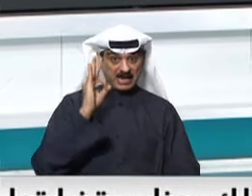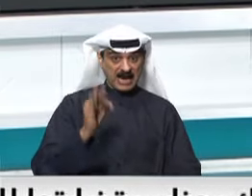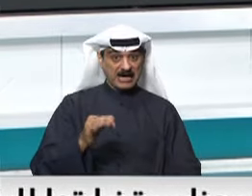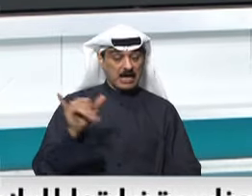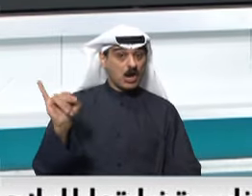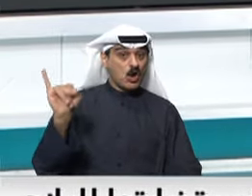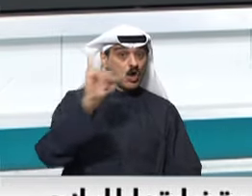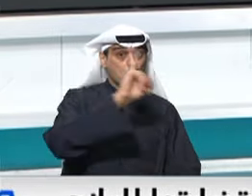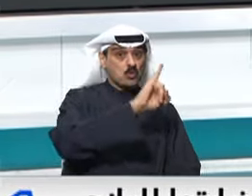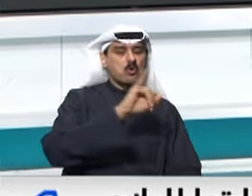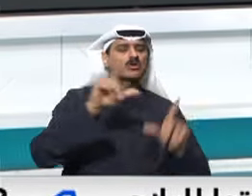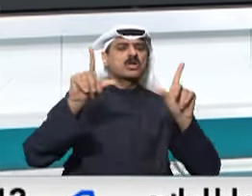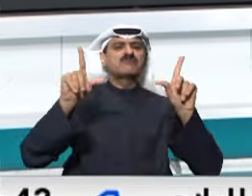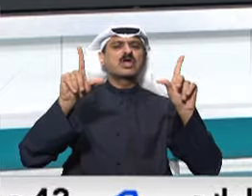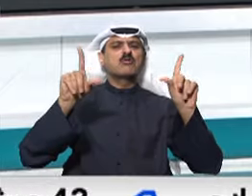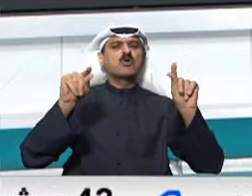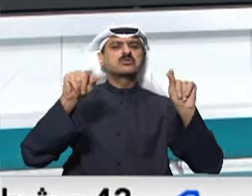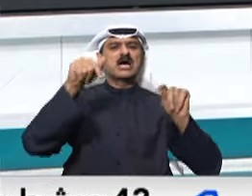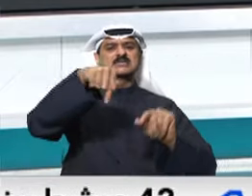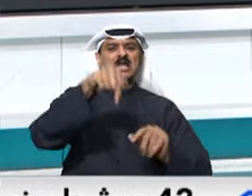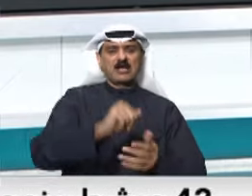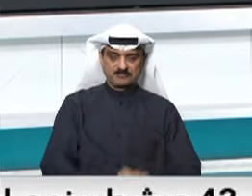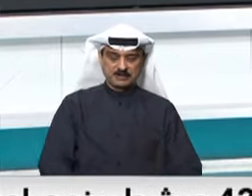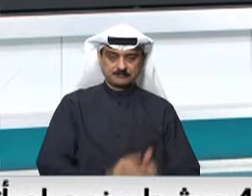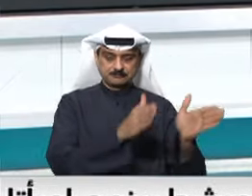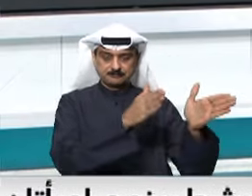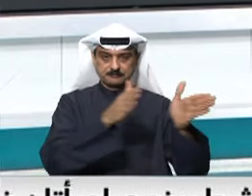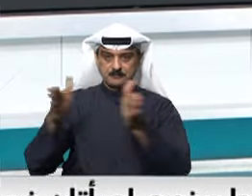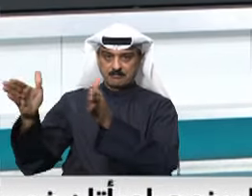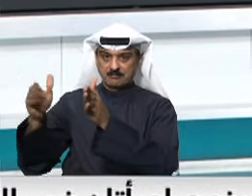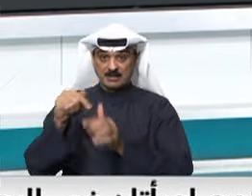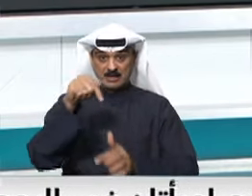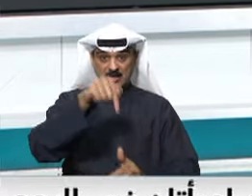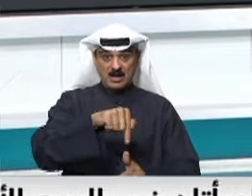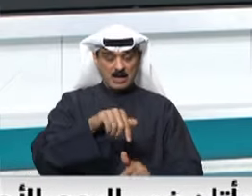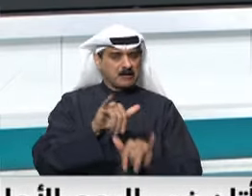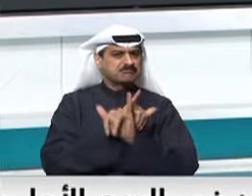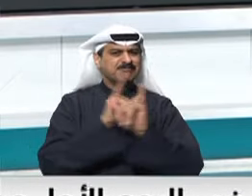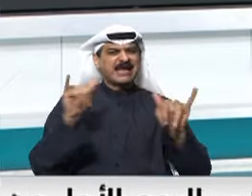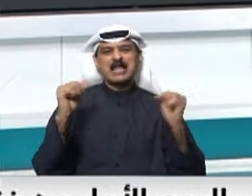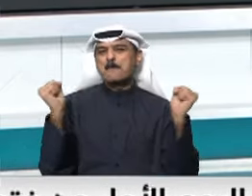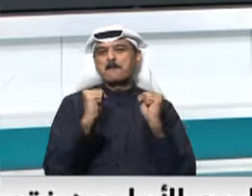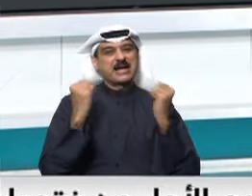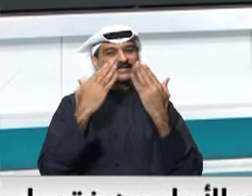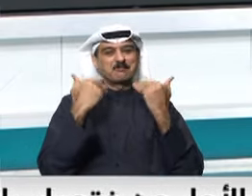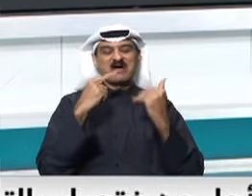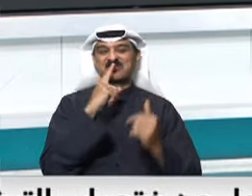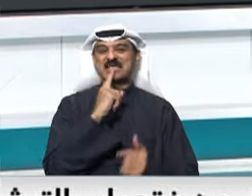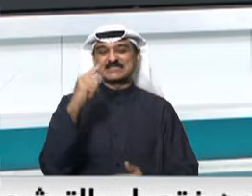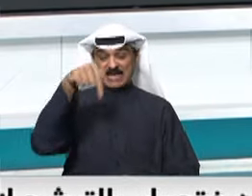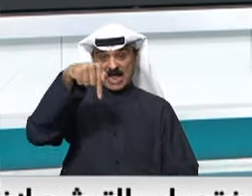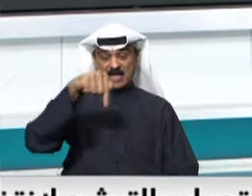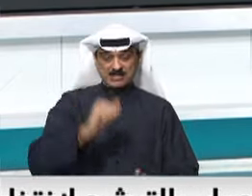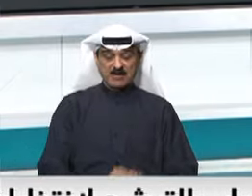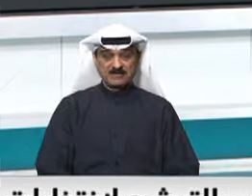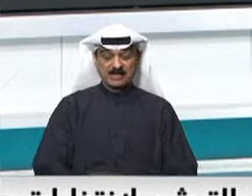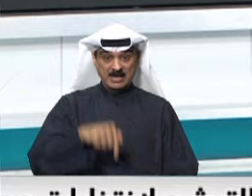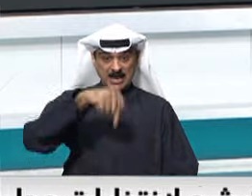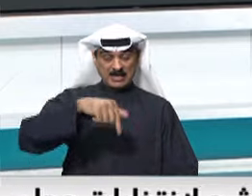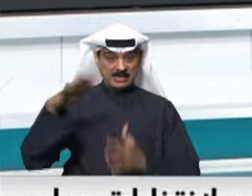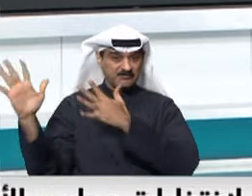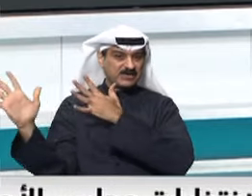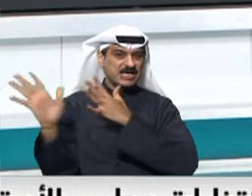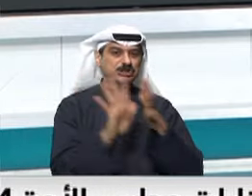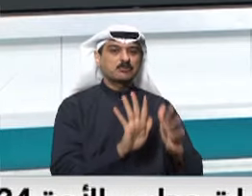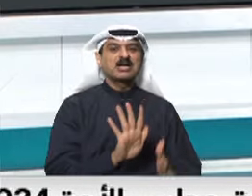المناخيه لها اثر واضح هذا العام وان المواسم لا نستطيع الاعتماد عليها حاليا الهواء شمالي غربي خفيف الى معتدل السرعه سرعه